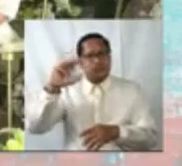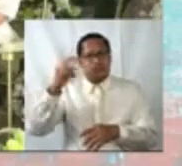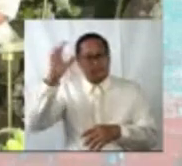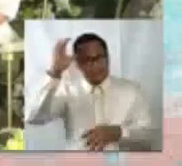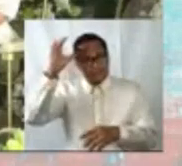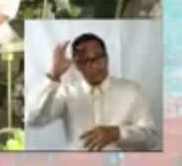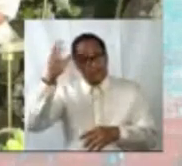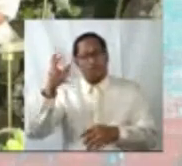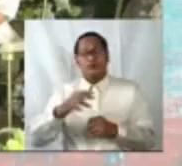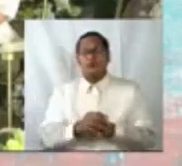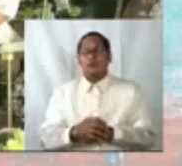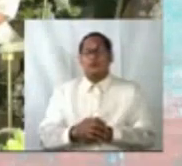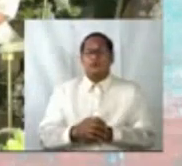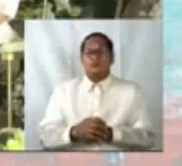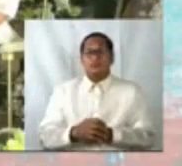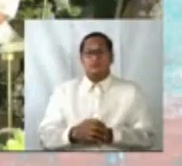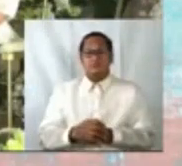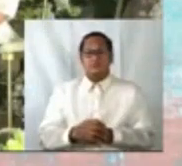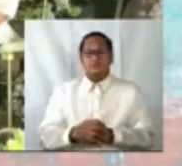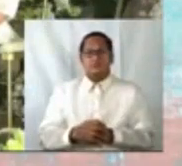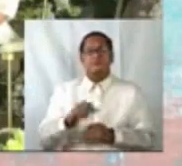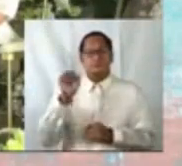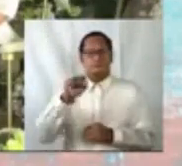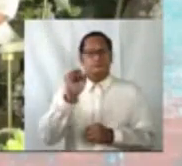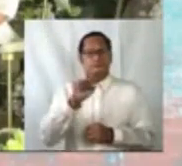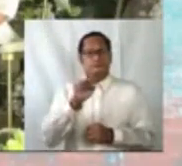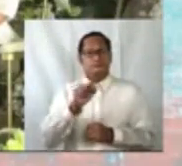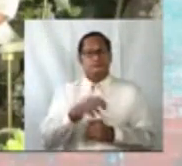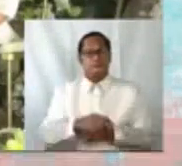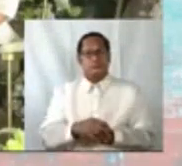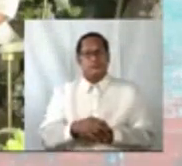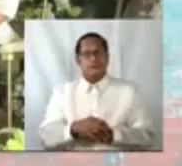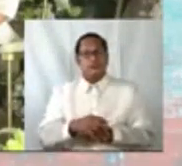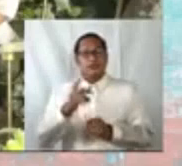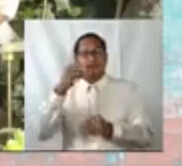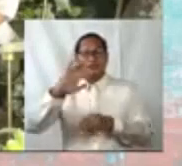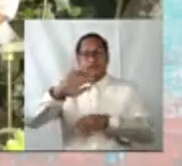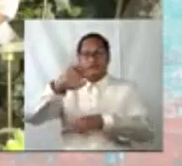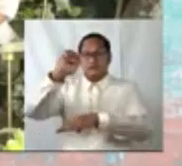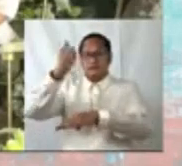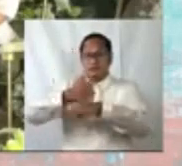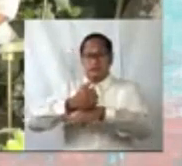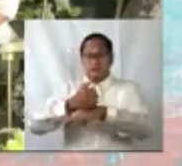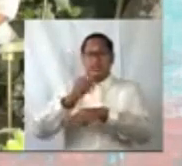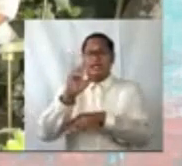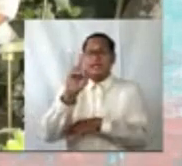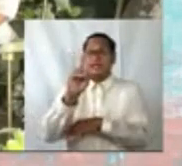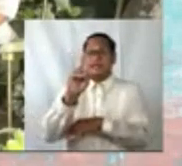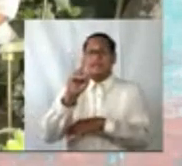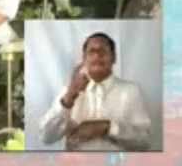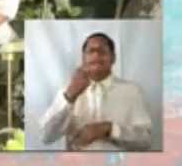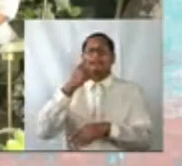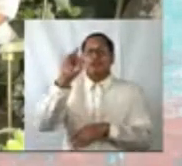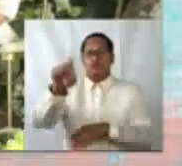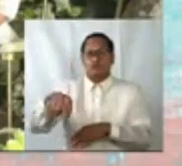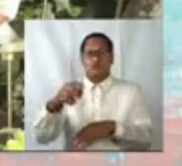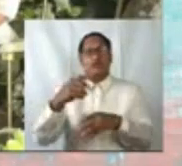were... Apo. Ah, kasi yan yung pagtatatag din ng dictatorial government. No? So,